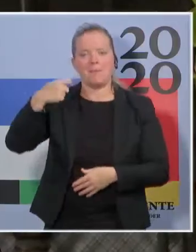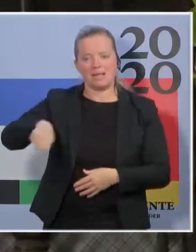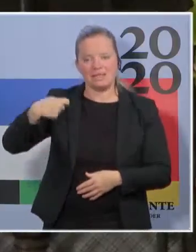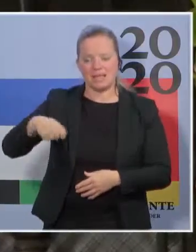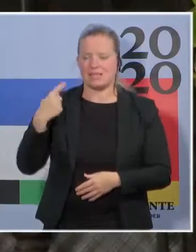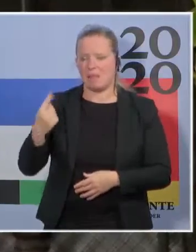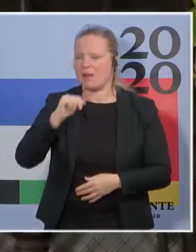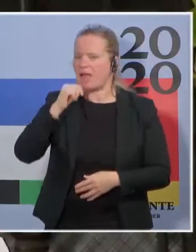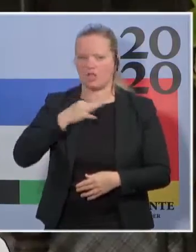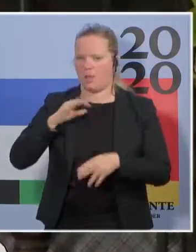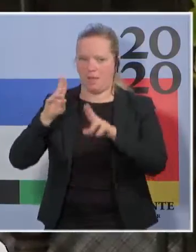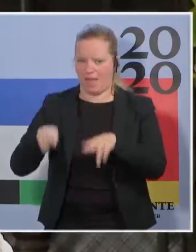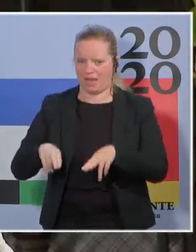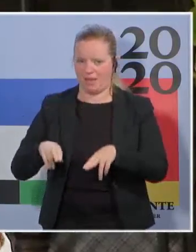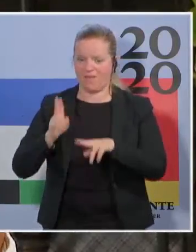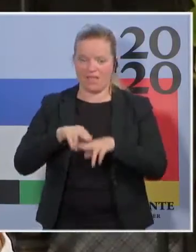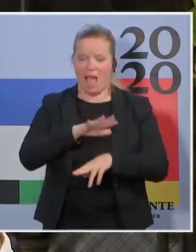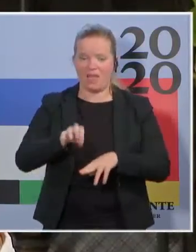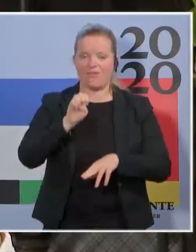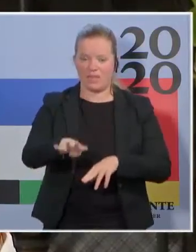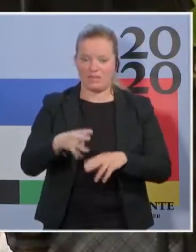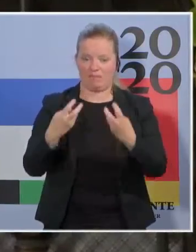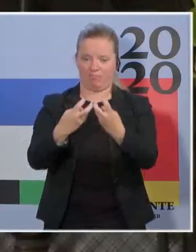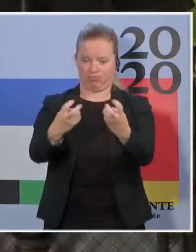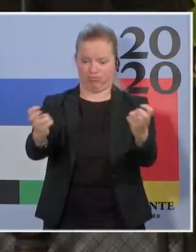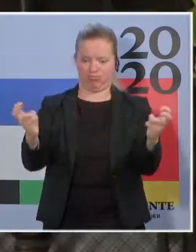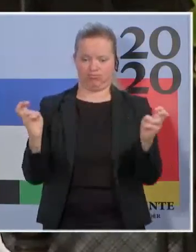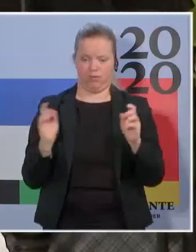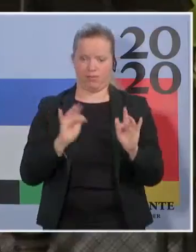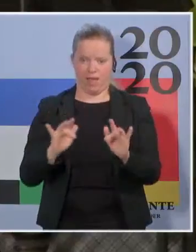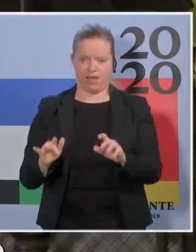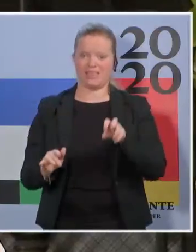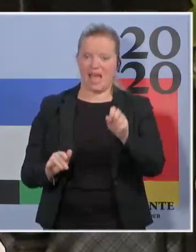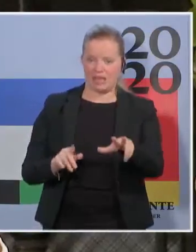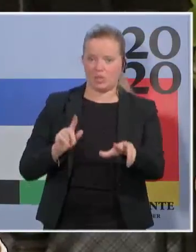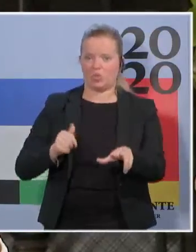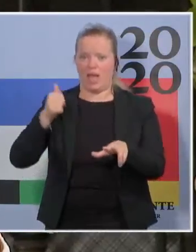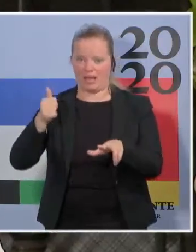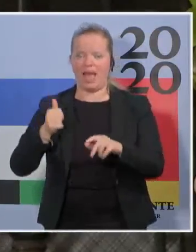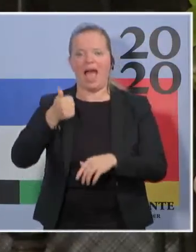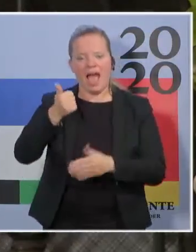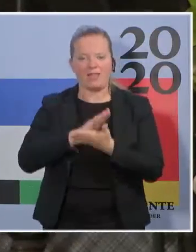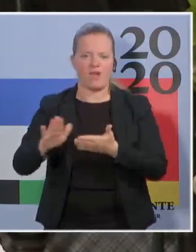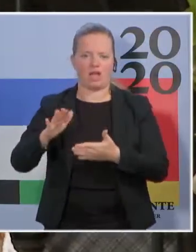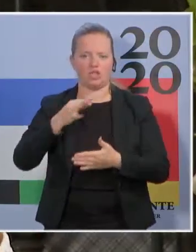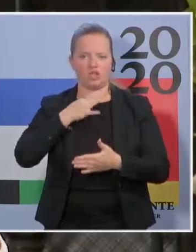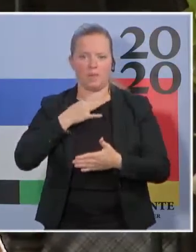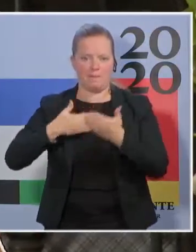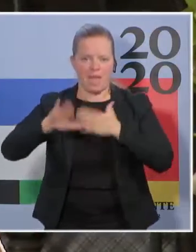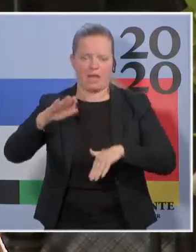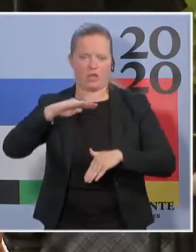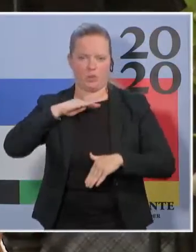kein Stimmrecht hat, wenn alle 14 Richter im Plenum anwesend sind, also 13 und einfache Stimmenmehrheit genügt, wobei